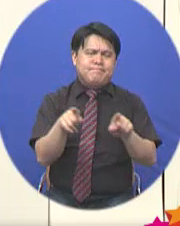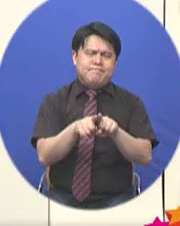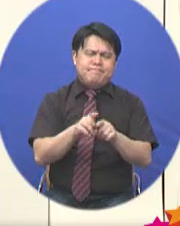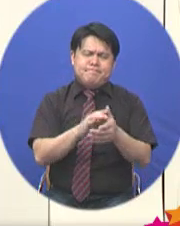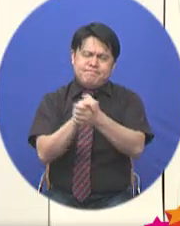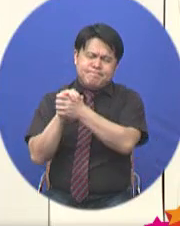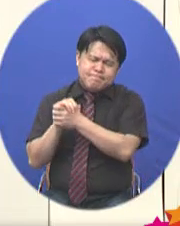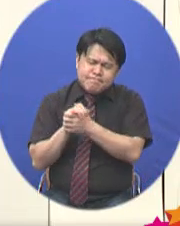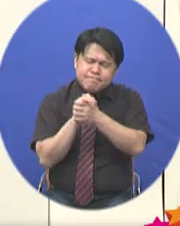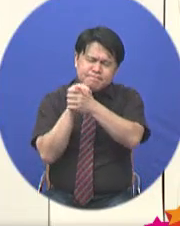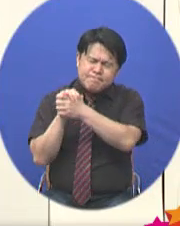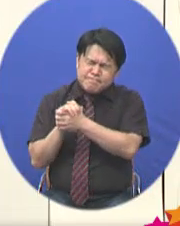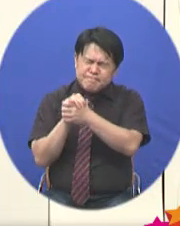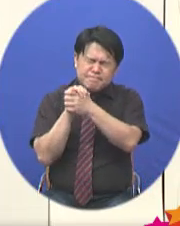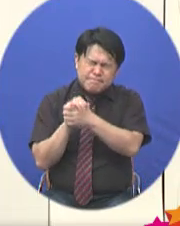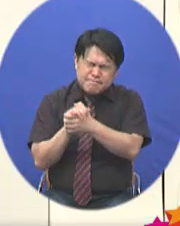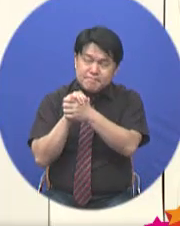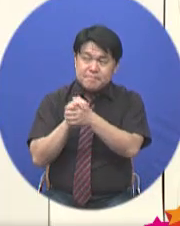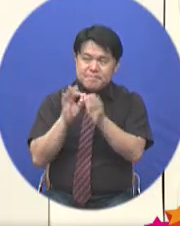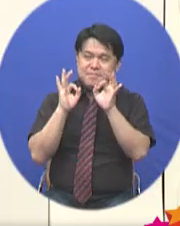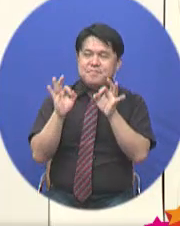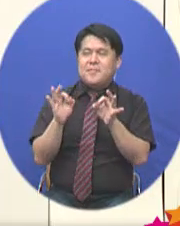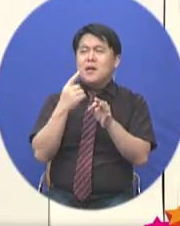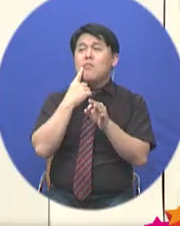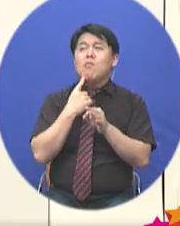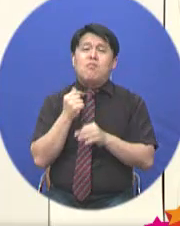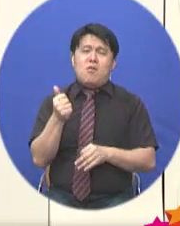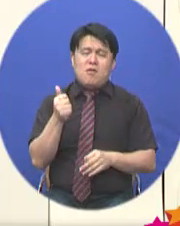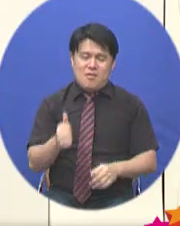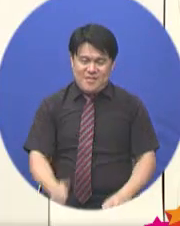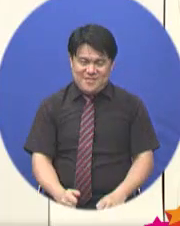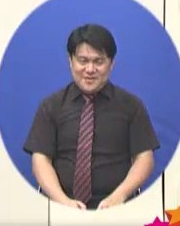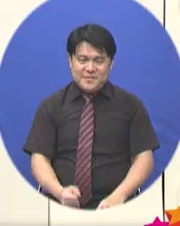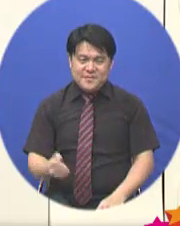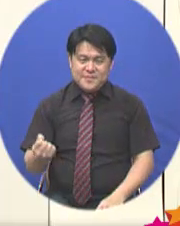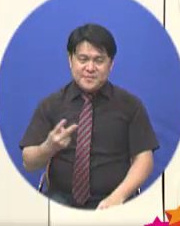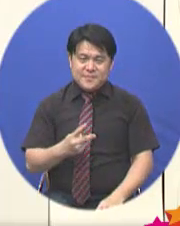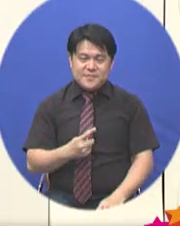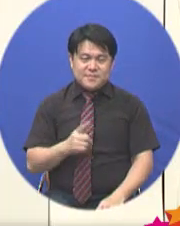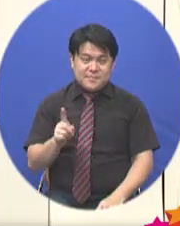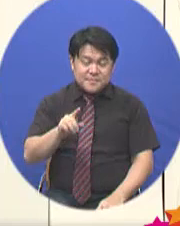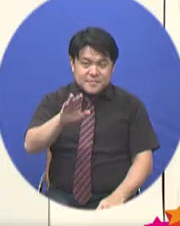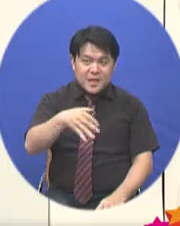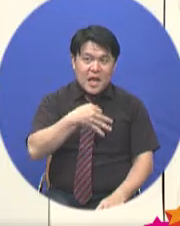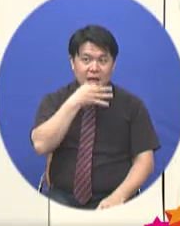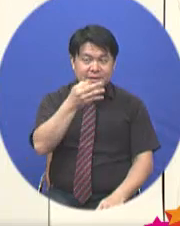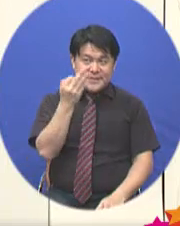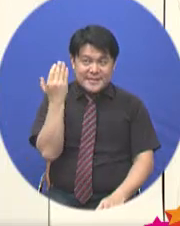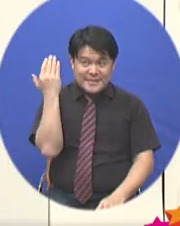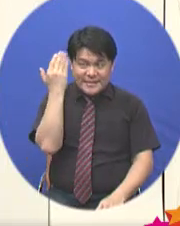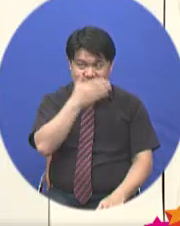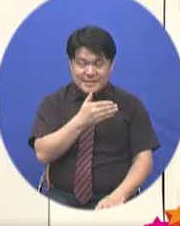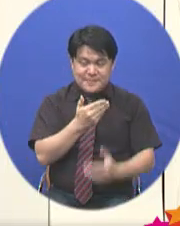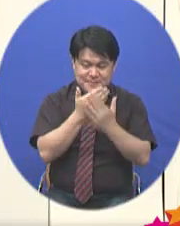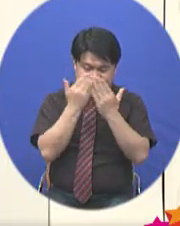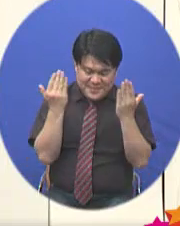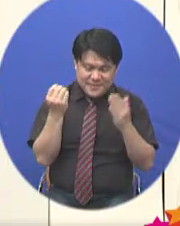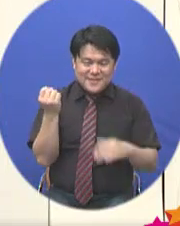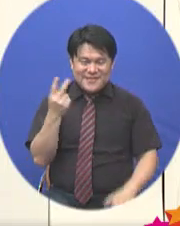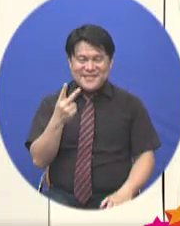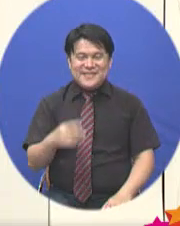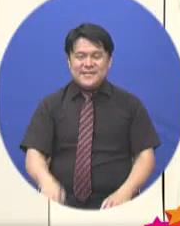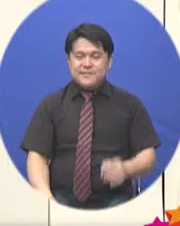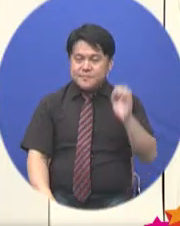이렇게 친하시잖아요. 맞아요. 정말 보기 좋아요. 거기다가 목소리 맑죠. 밝죠.